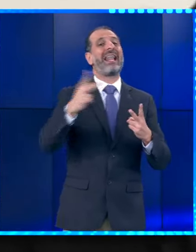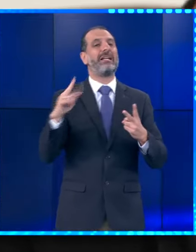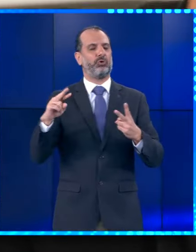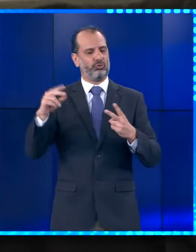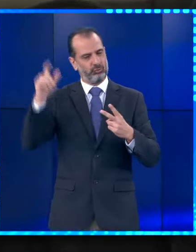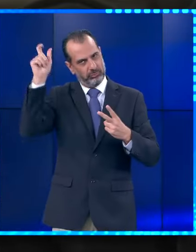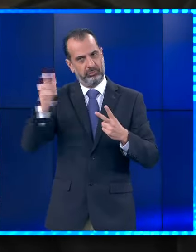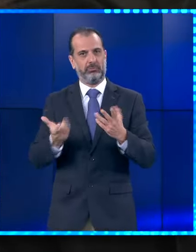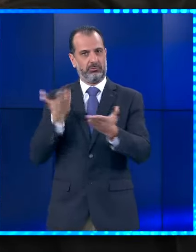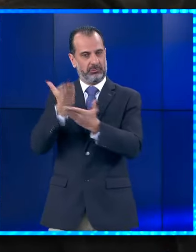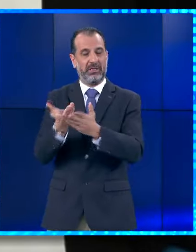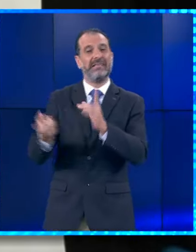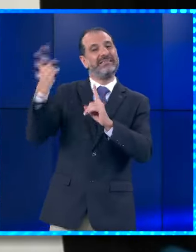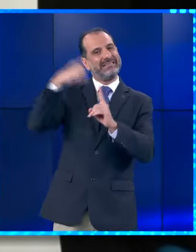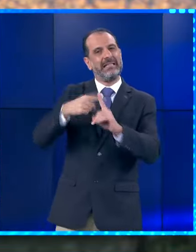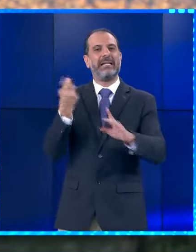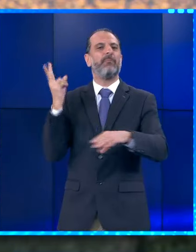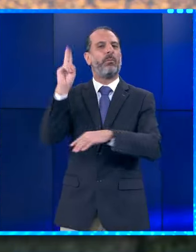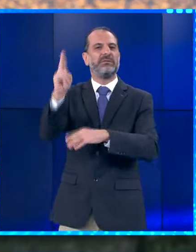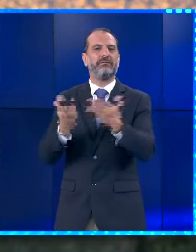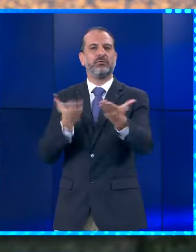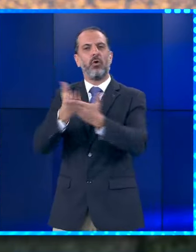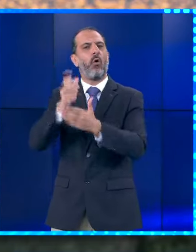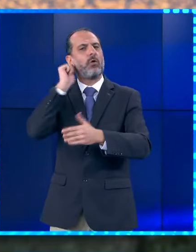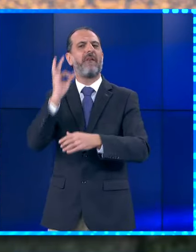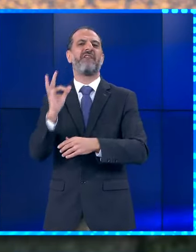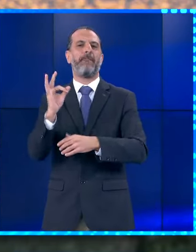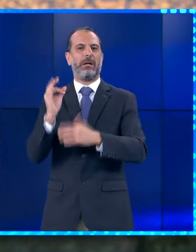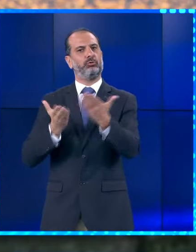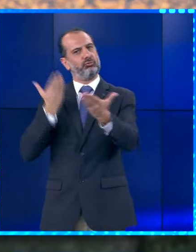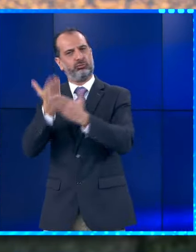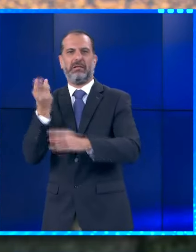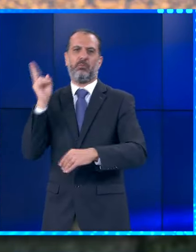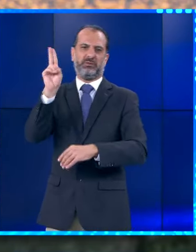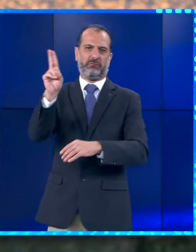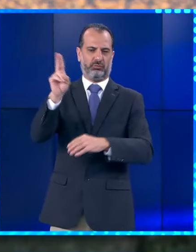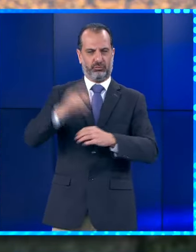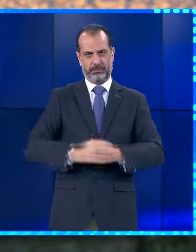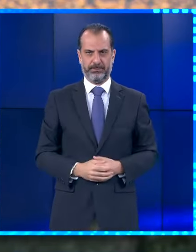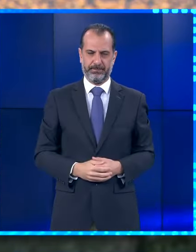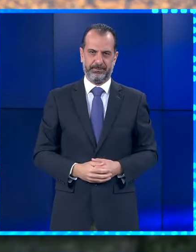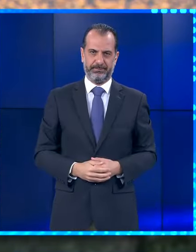θα καταθέσει το φάκελο υποψηφιότητάς του και ο Σωκράτης Φάμελος.